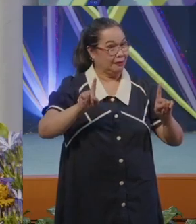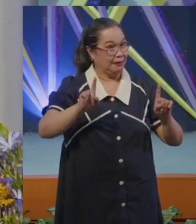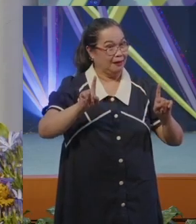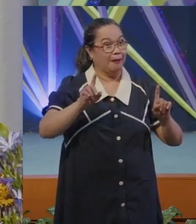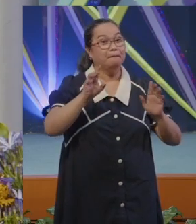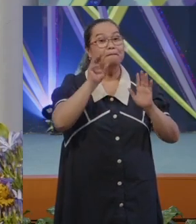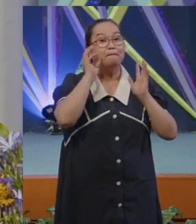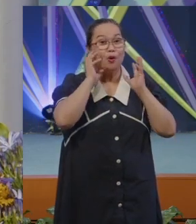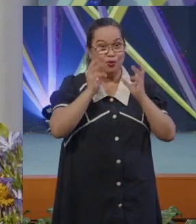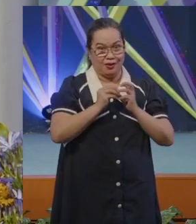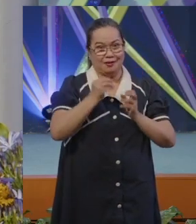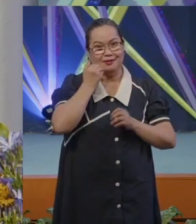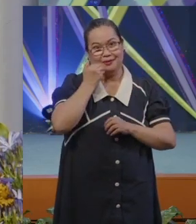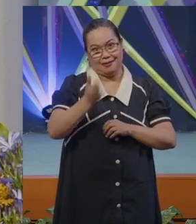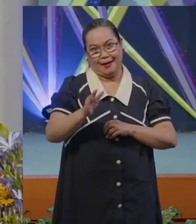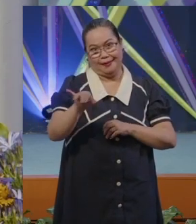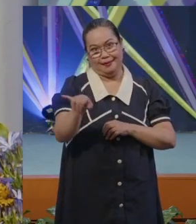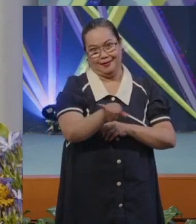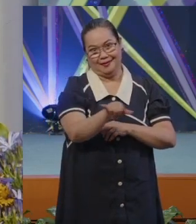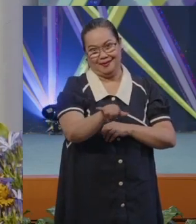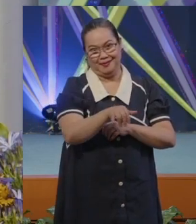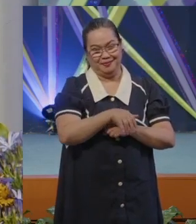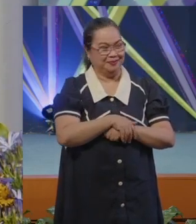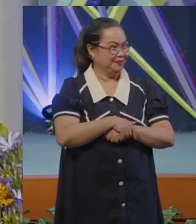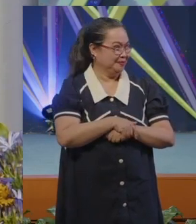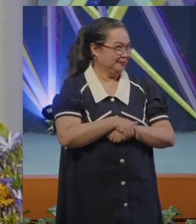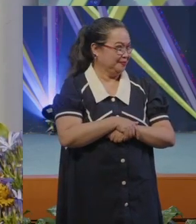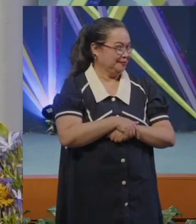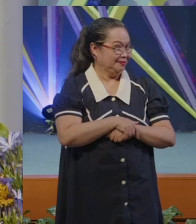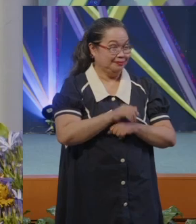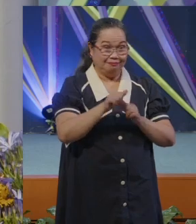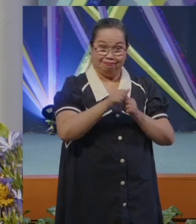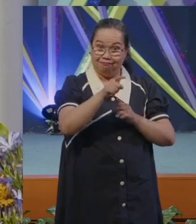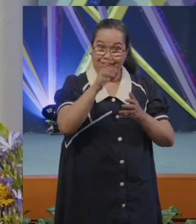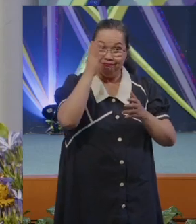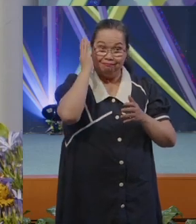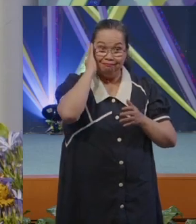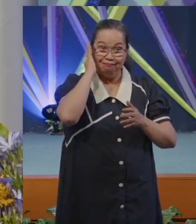din. In fact, napakaganda na storya ng kanyang pagkamatay.